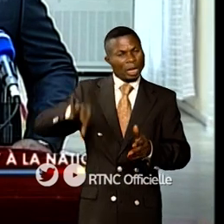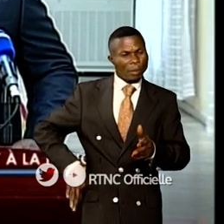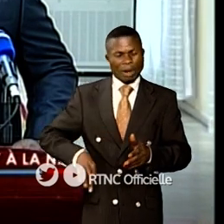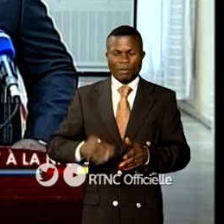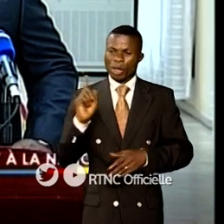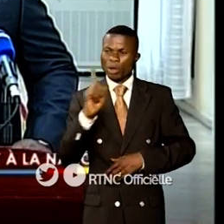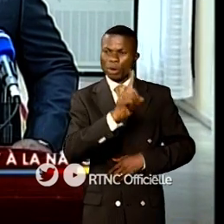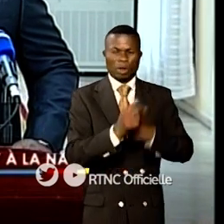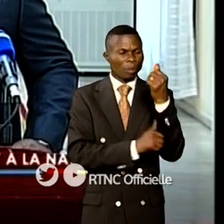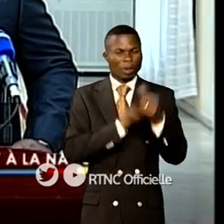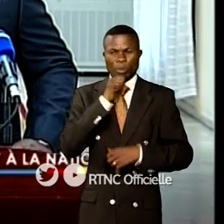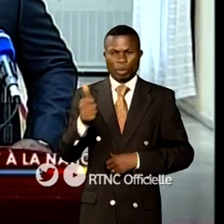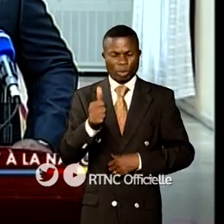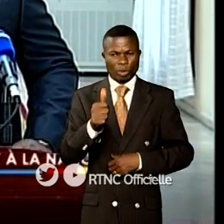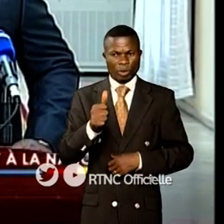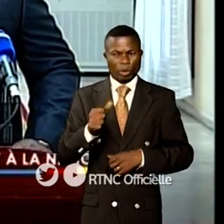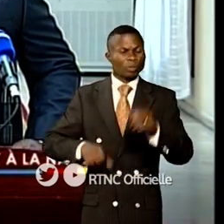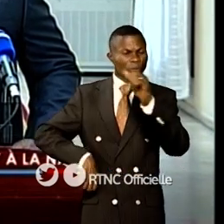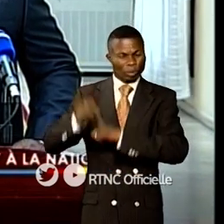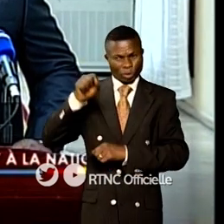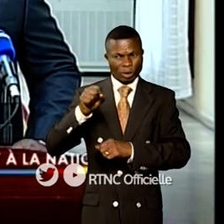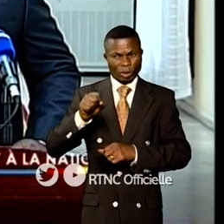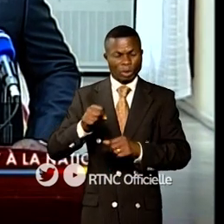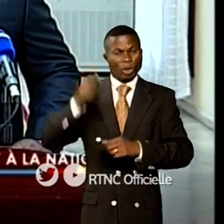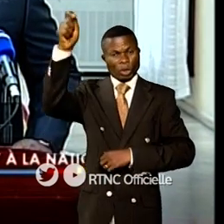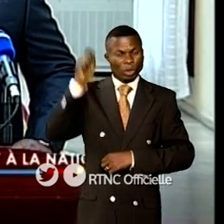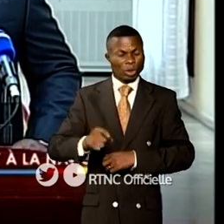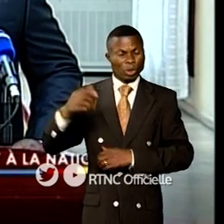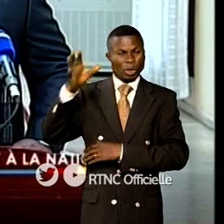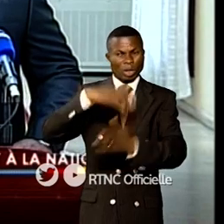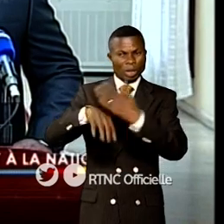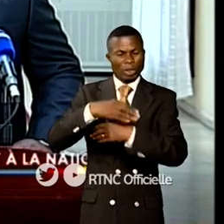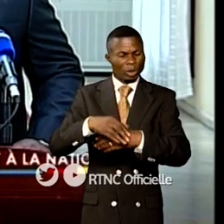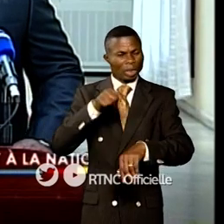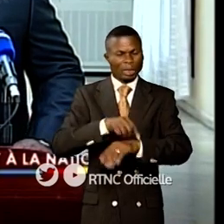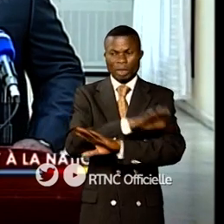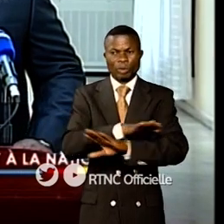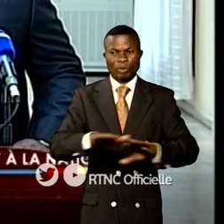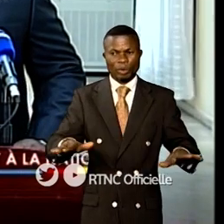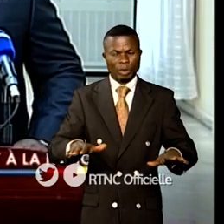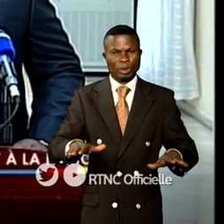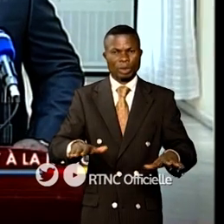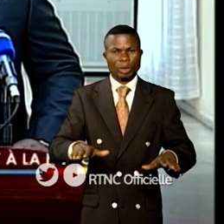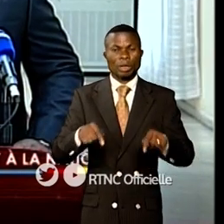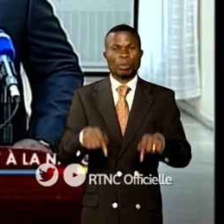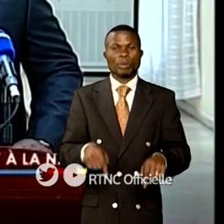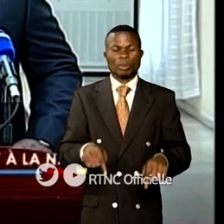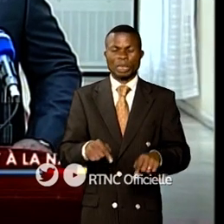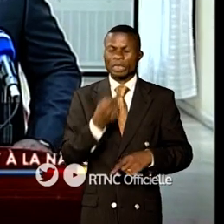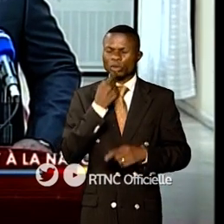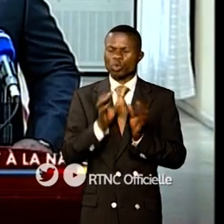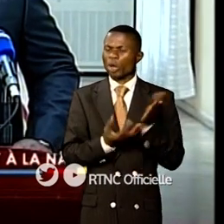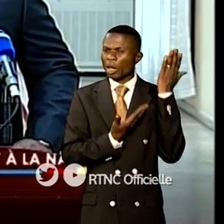partisans. Les replis tactiques et les combats d'arrière-garde n'ont plus aucun sens. Ce moment